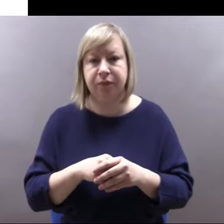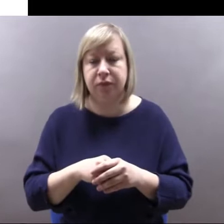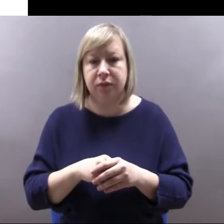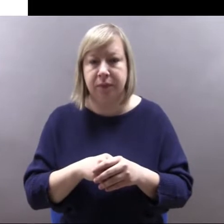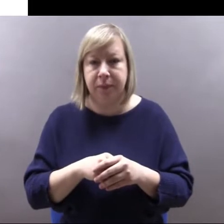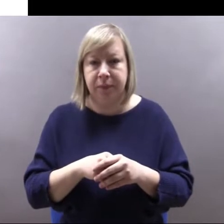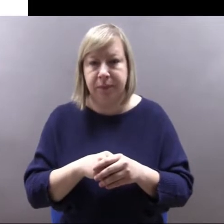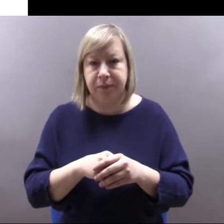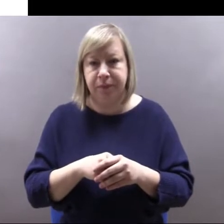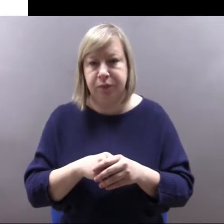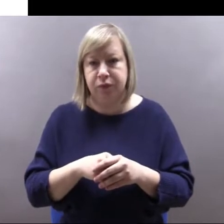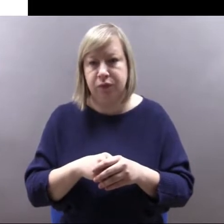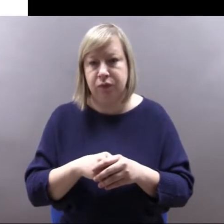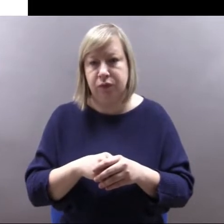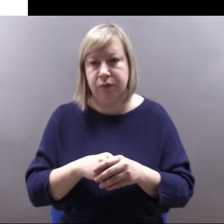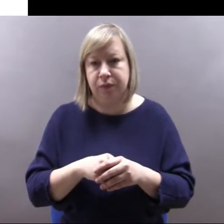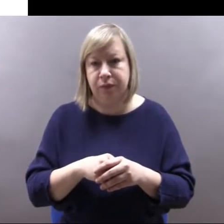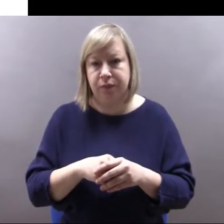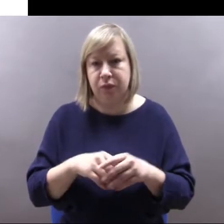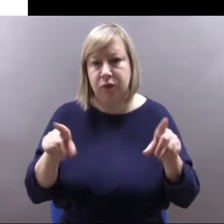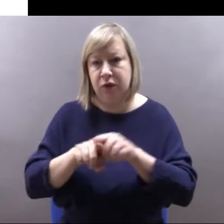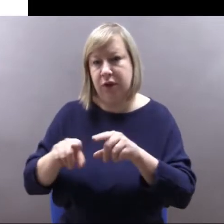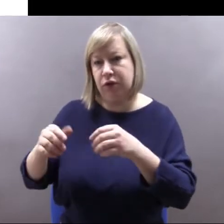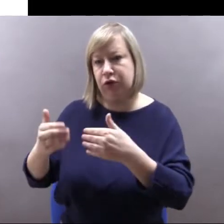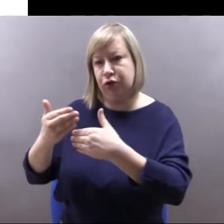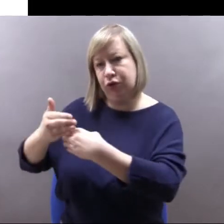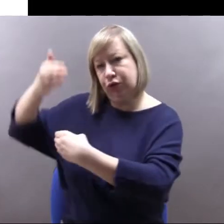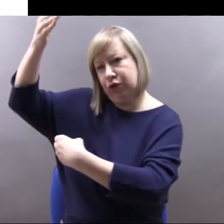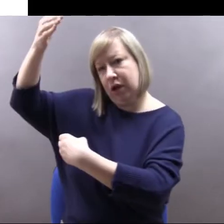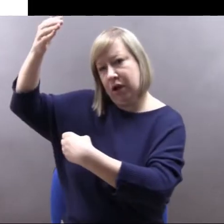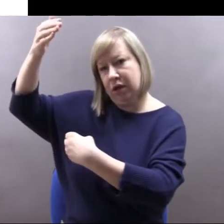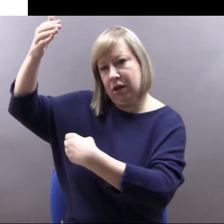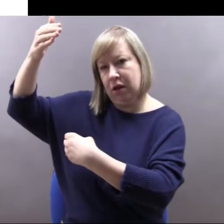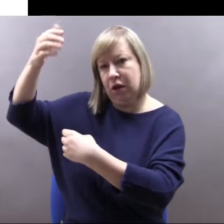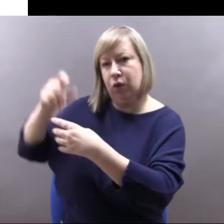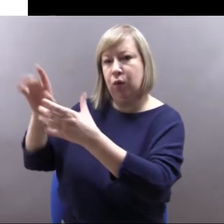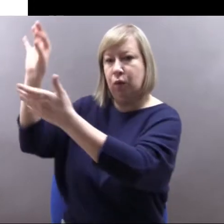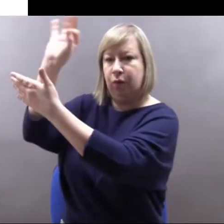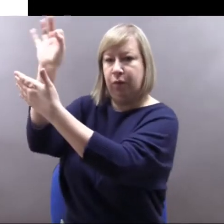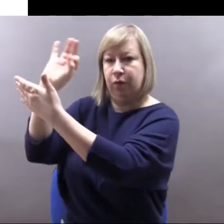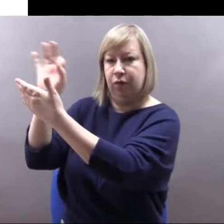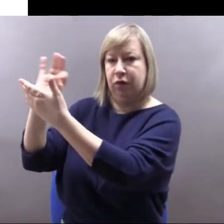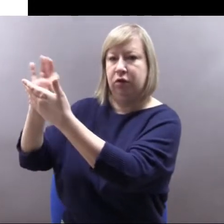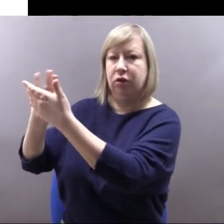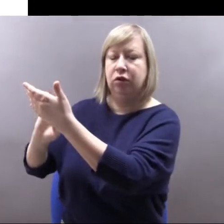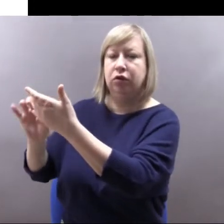moje ulubione miejsce do pracy z dziećmi w ramach działań edukacyjnych.